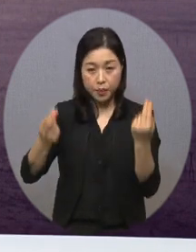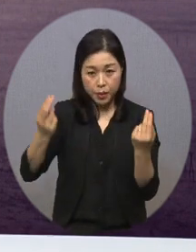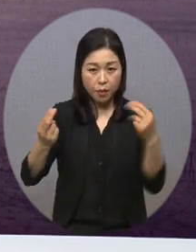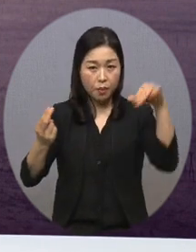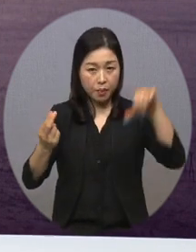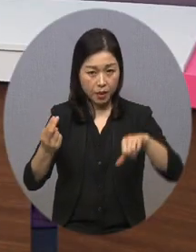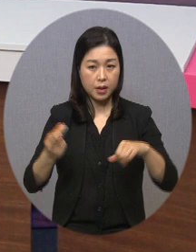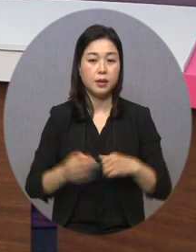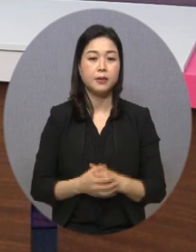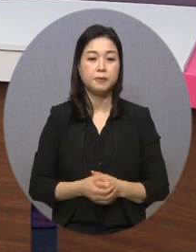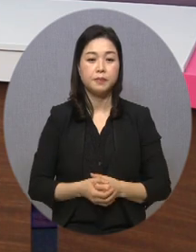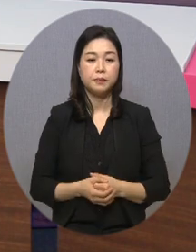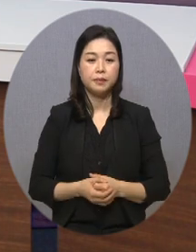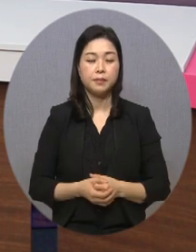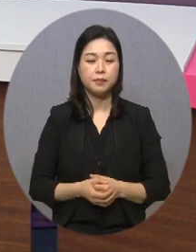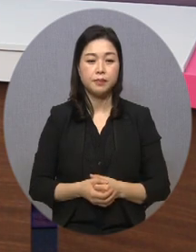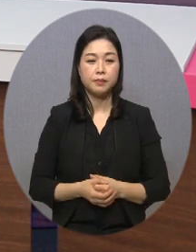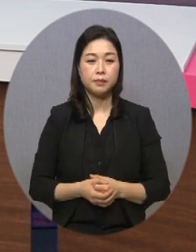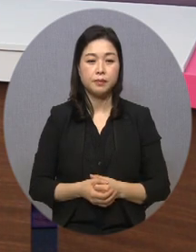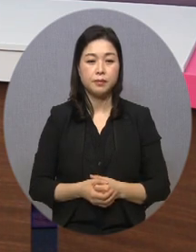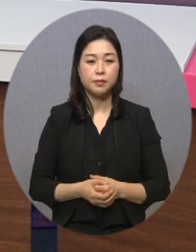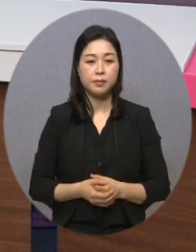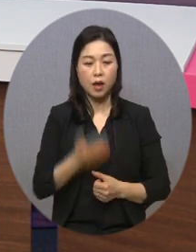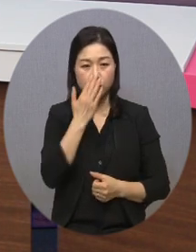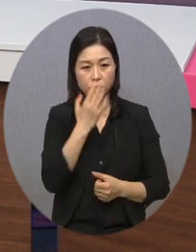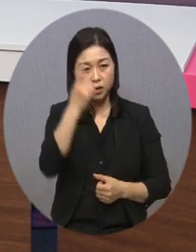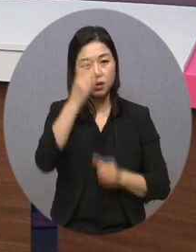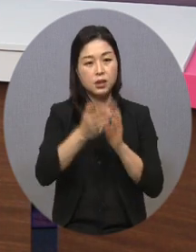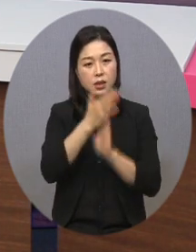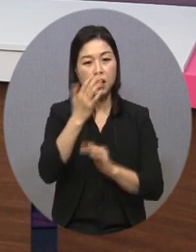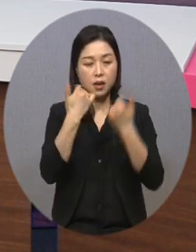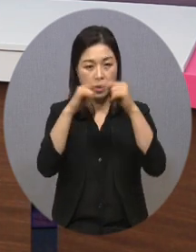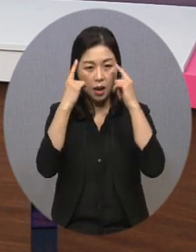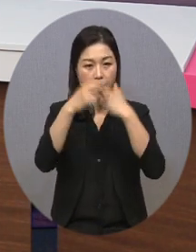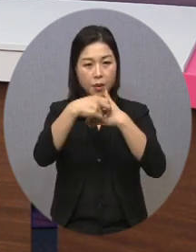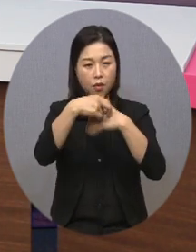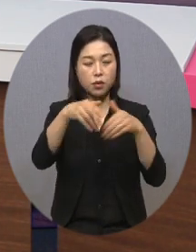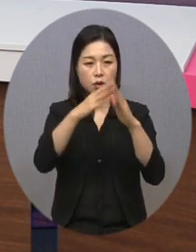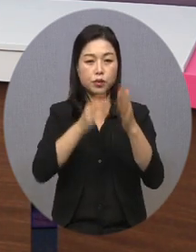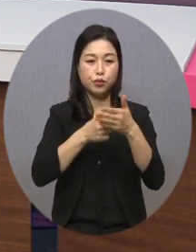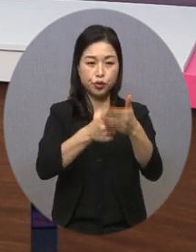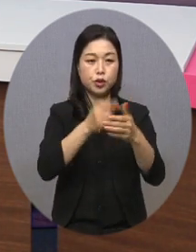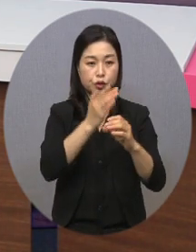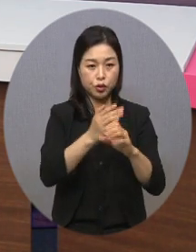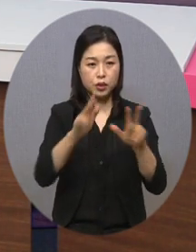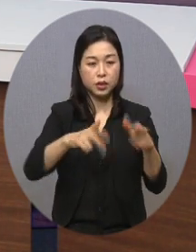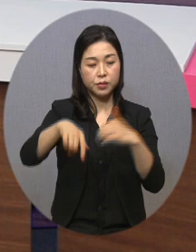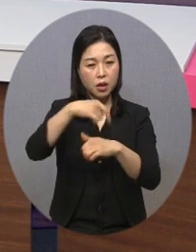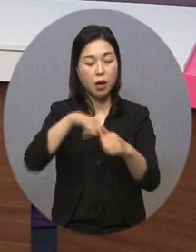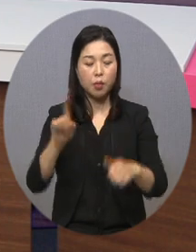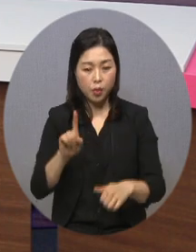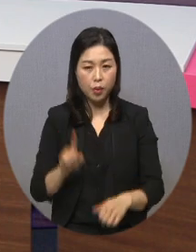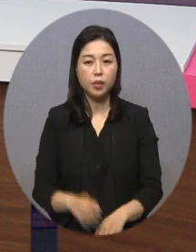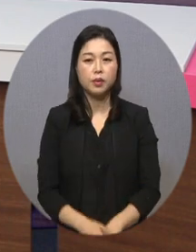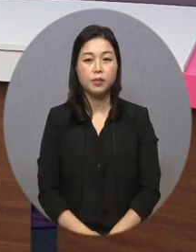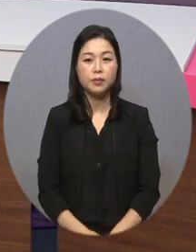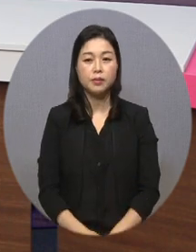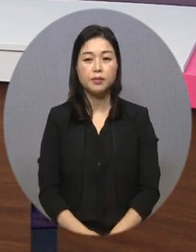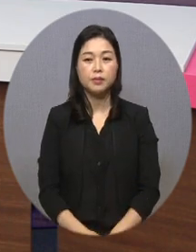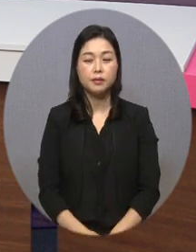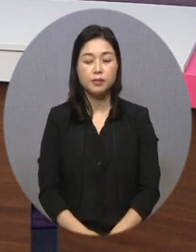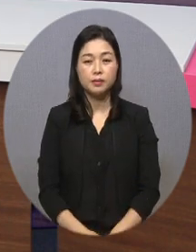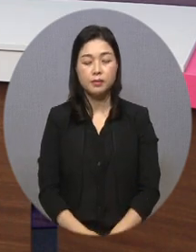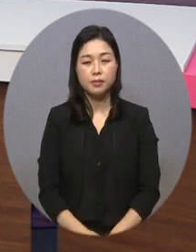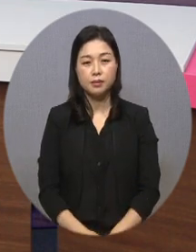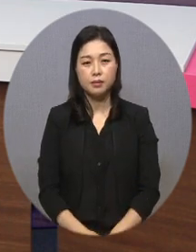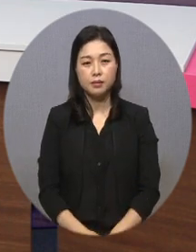게 사실입니다. 네네. 이에 따른 순천시에 대학병원 설립을 추진 중인데 네. 현재 상황은 어떻게 진행되어 있는가요?